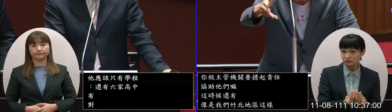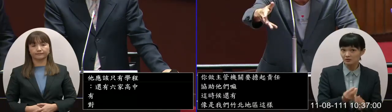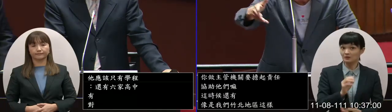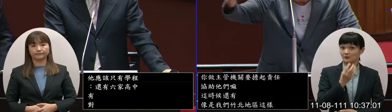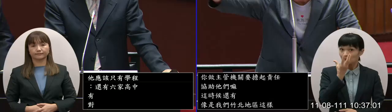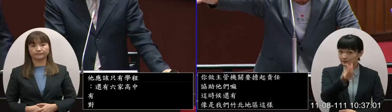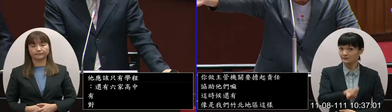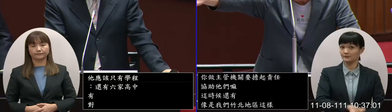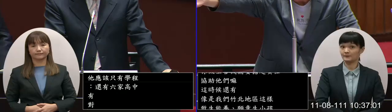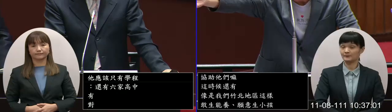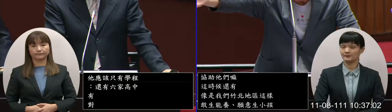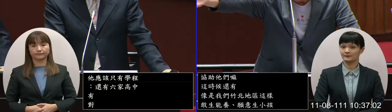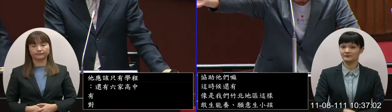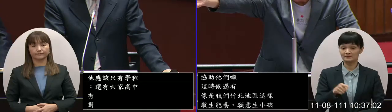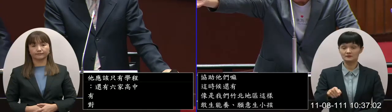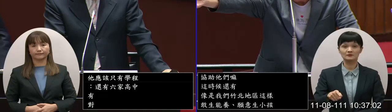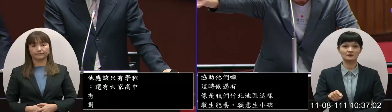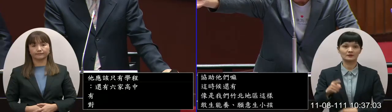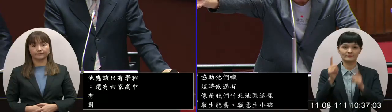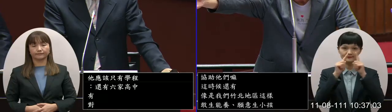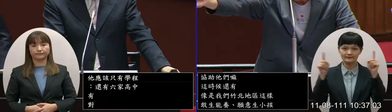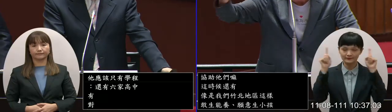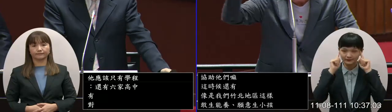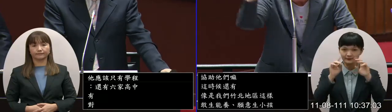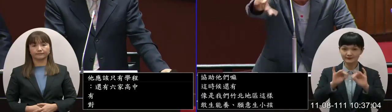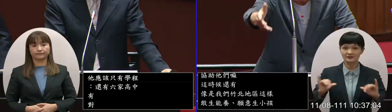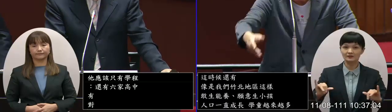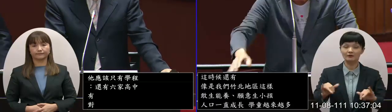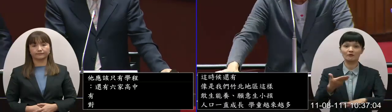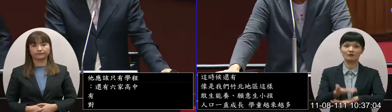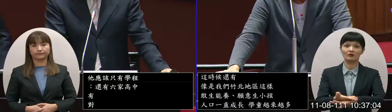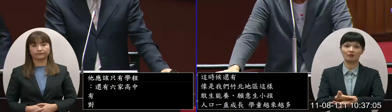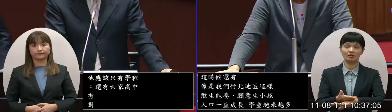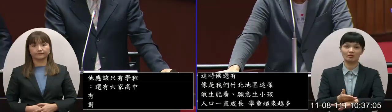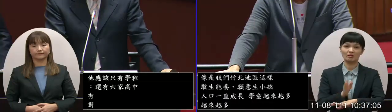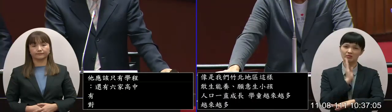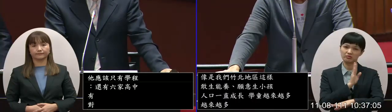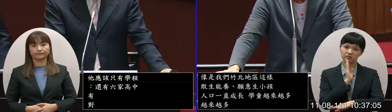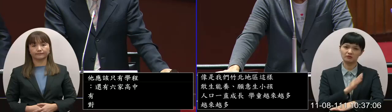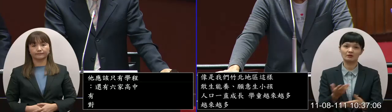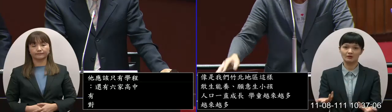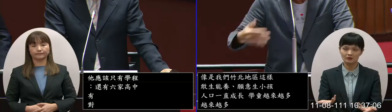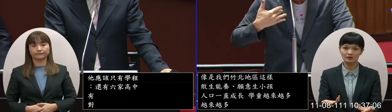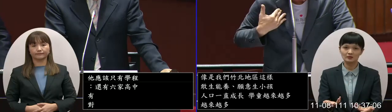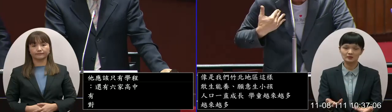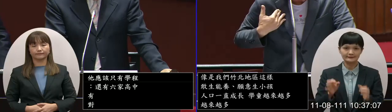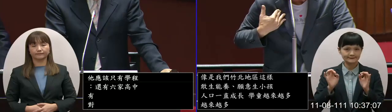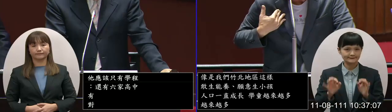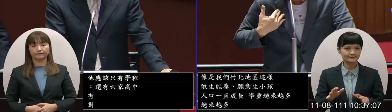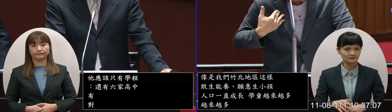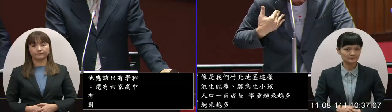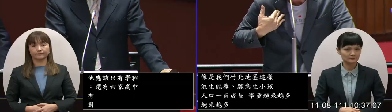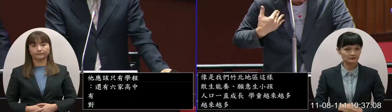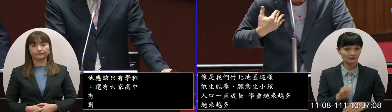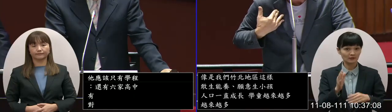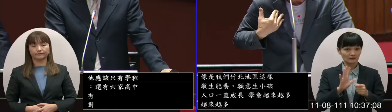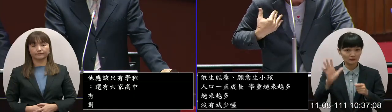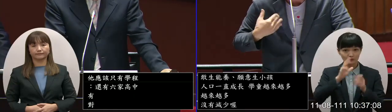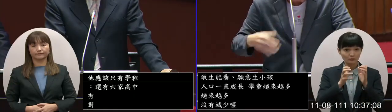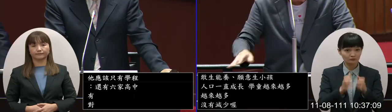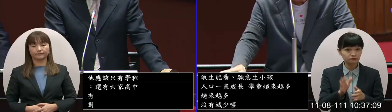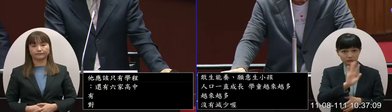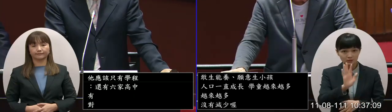你放任的校地空着，大学校地空着，不给他设高中，我们。县政府